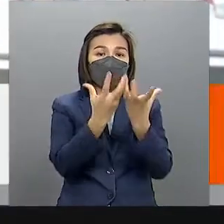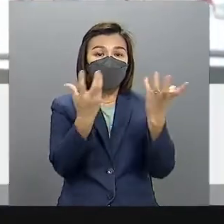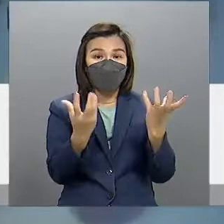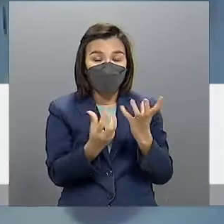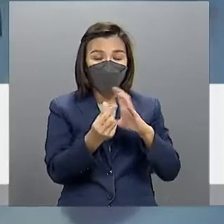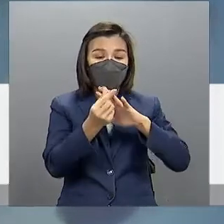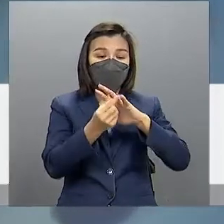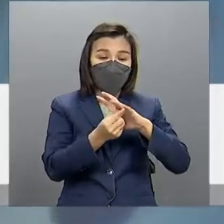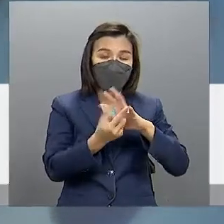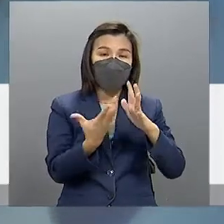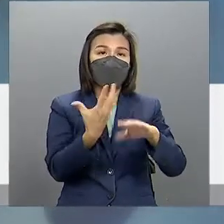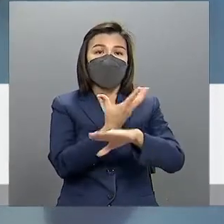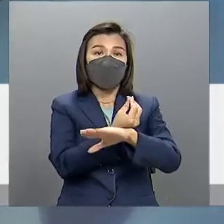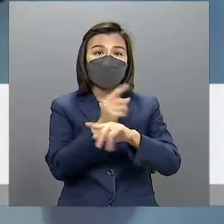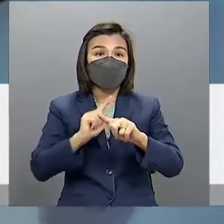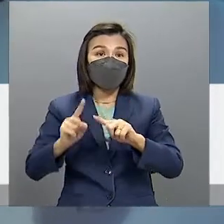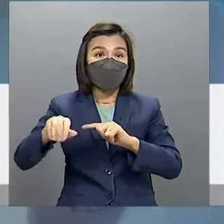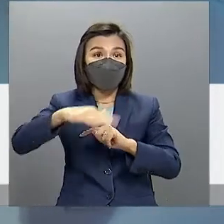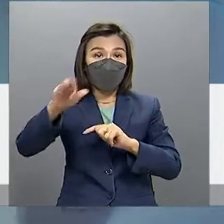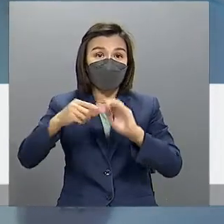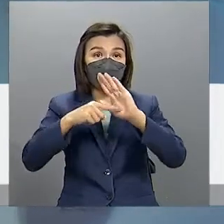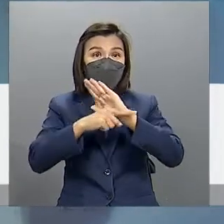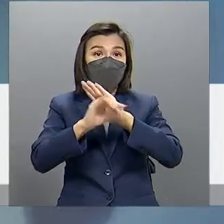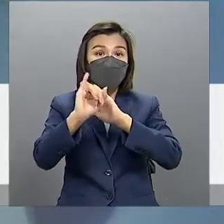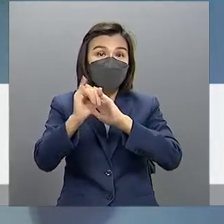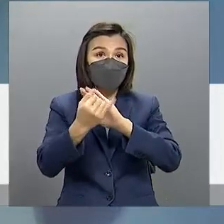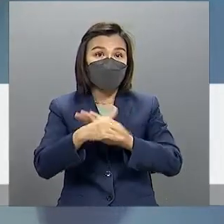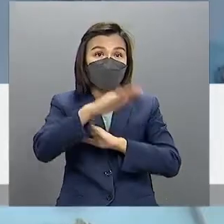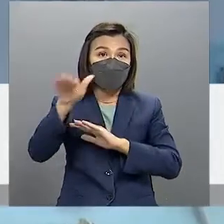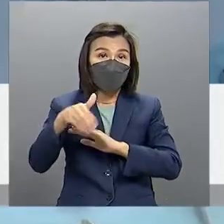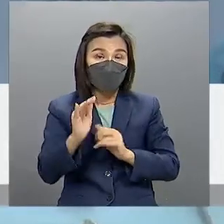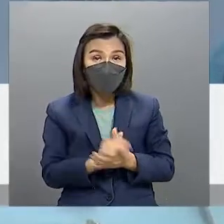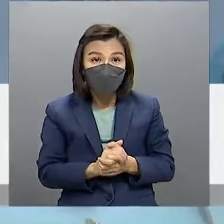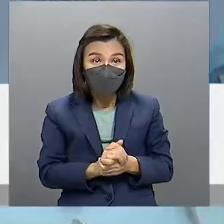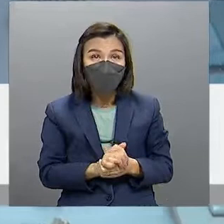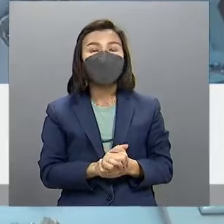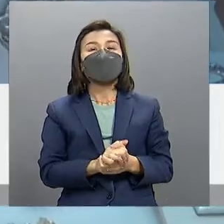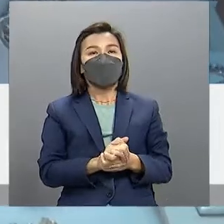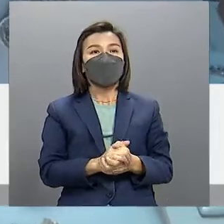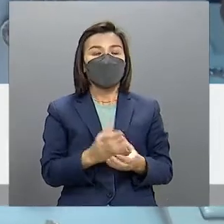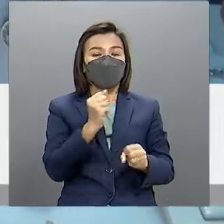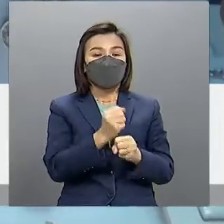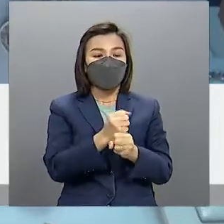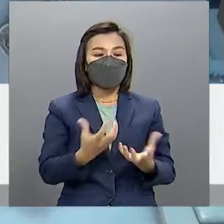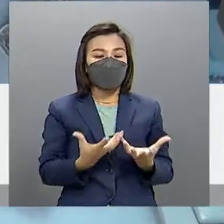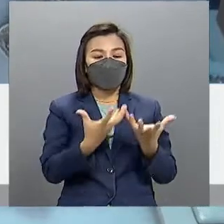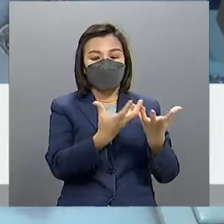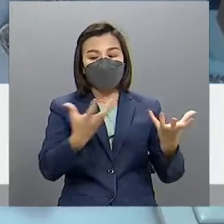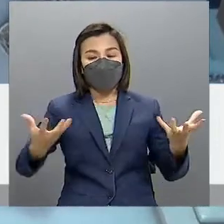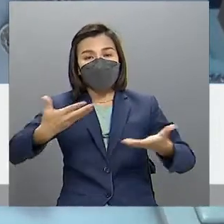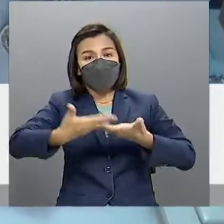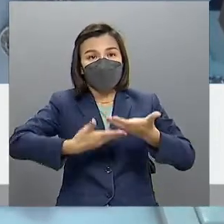งถูกผู้ประกอบการจังหวัดจันทบุรีกว่า30รายนำไปจัดแสดงที่ลานกิจกรรมแกรนด์ฮอลล์ชั้น1ศูนย์การค้าเ